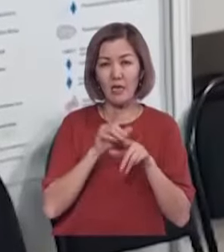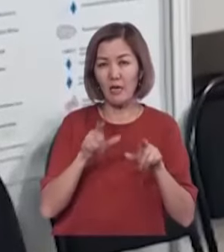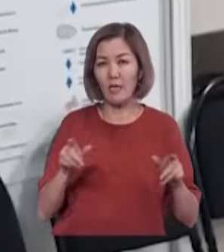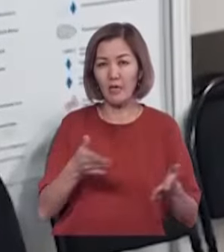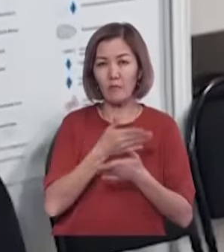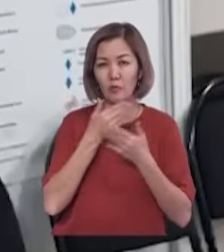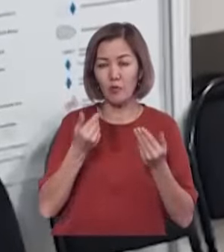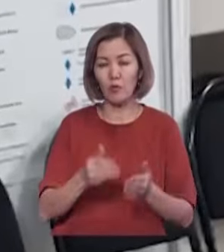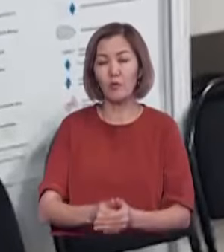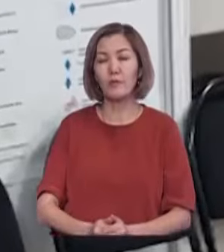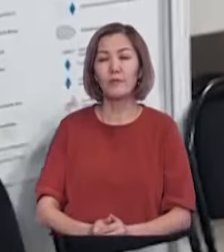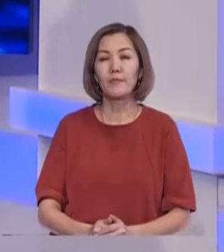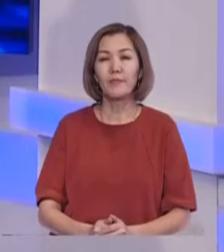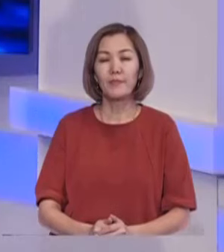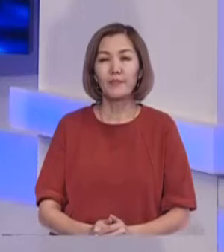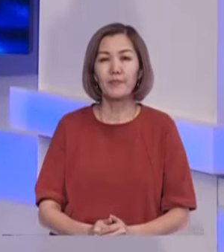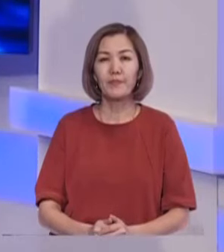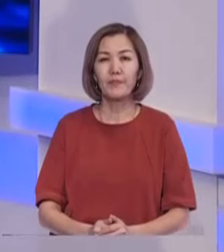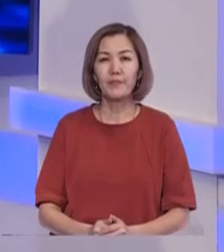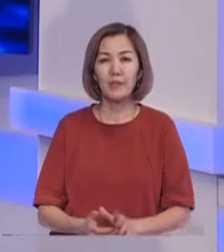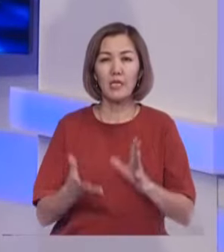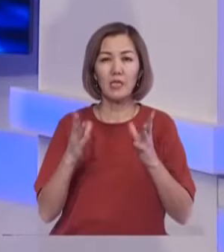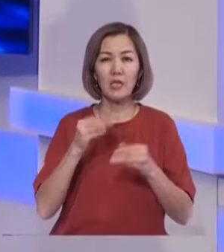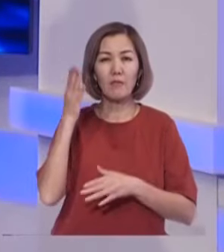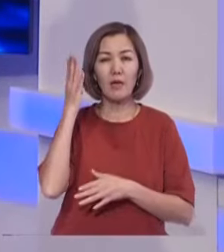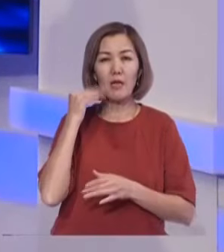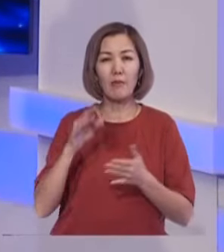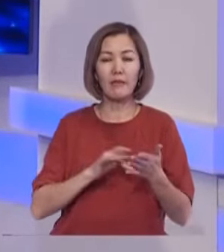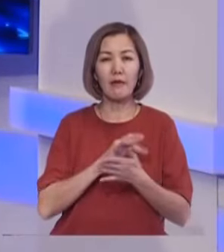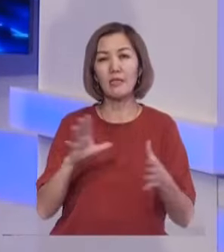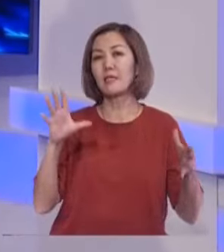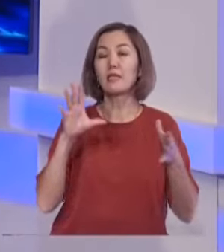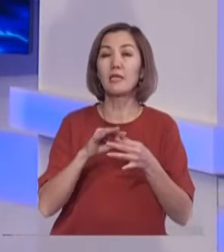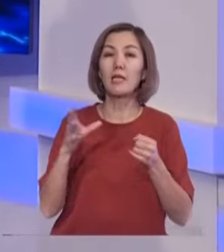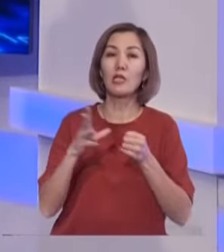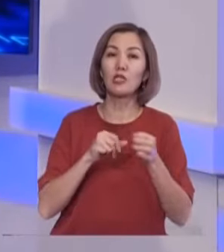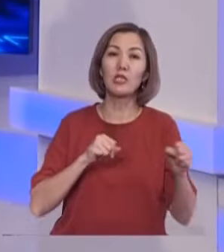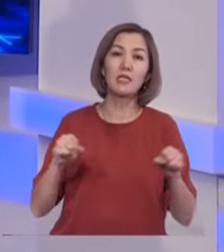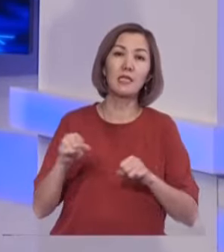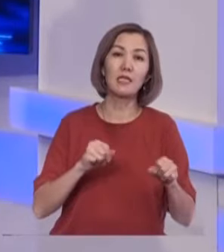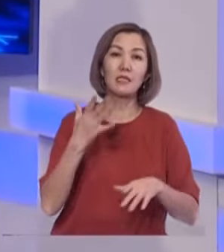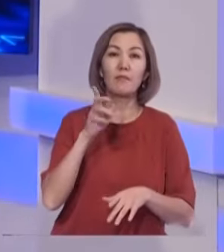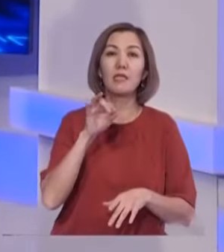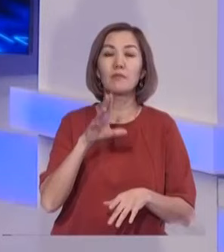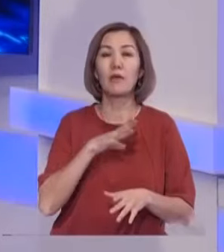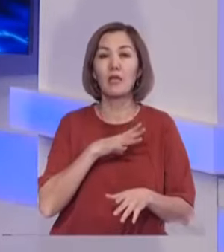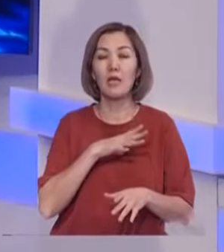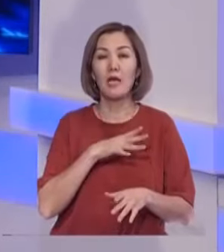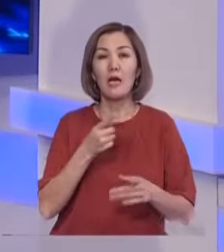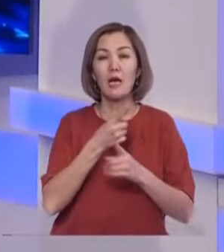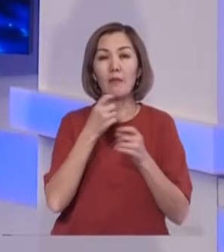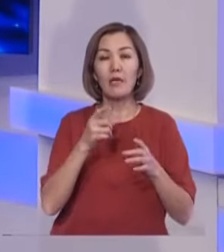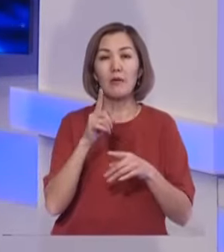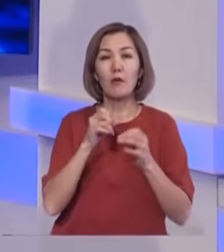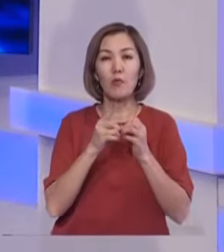жағдайлары анықталған жоқ. Жалпы Алматы қаласында тіркелген жер сілкінісінің күші 5 балл деп бағаланып отыр.